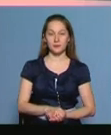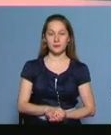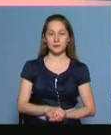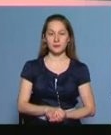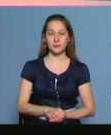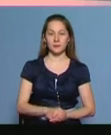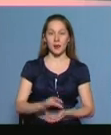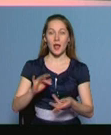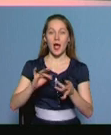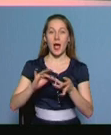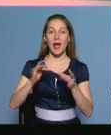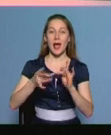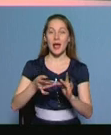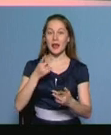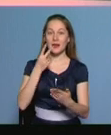Электронная карта